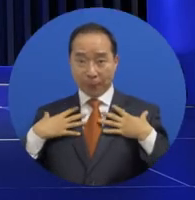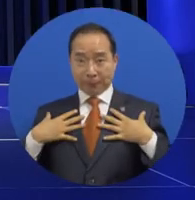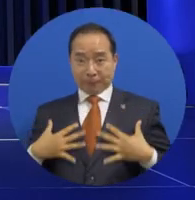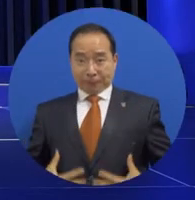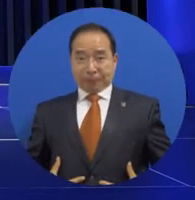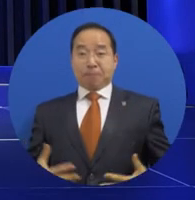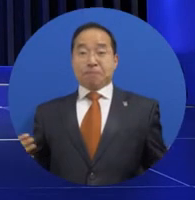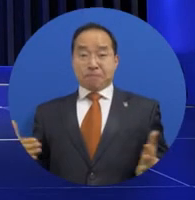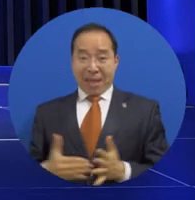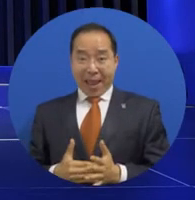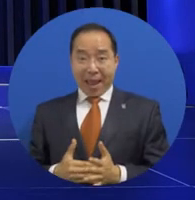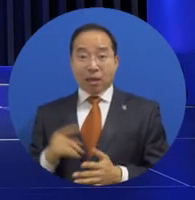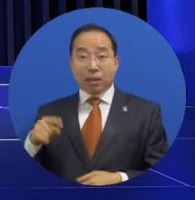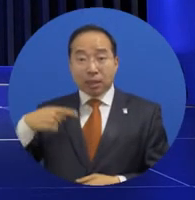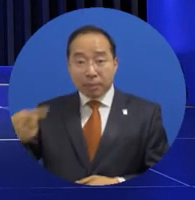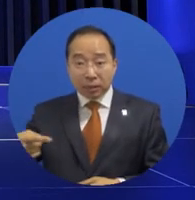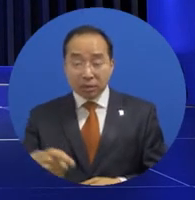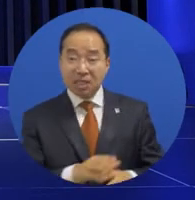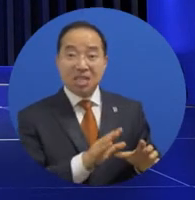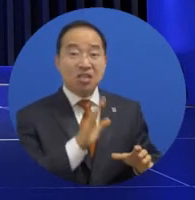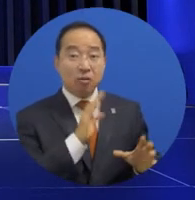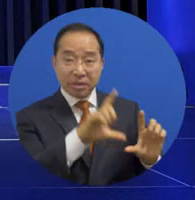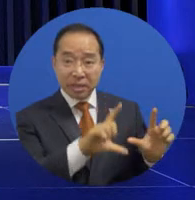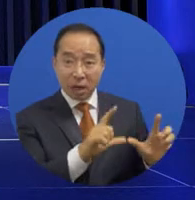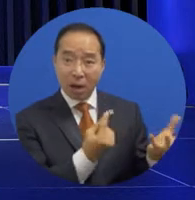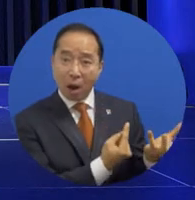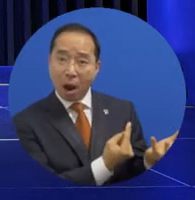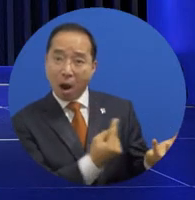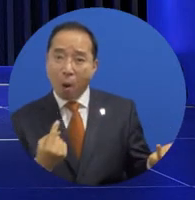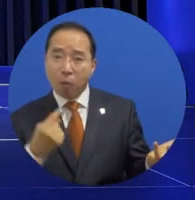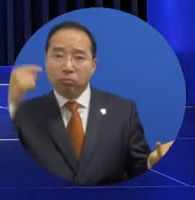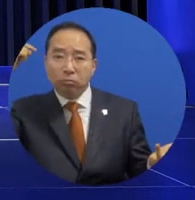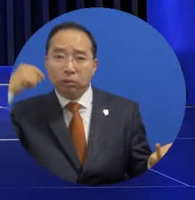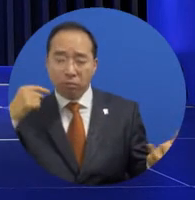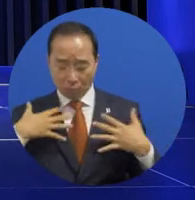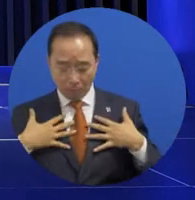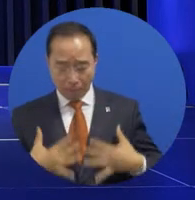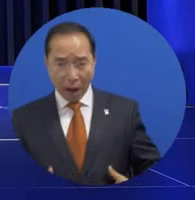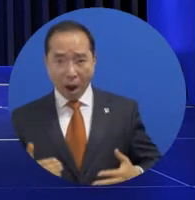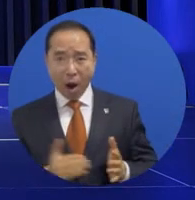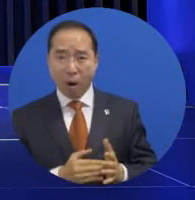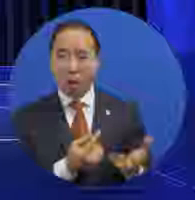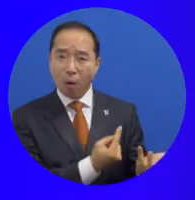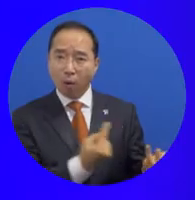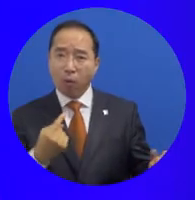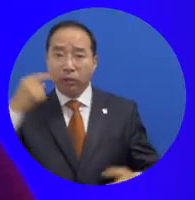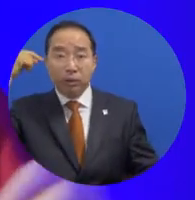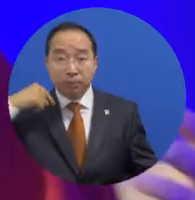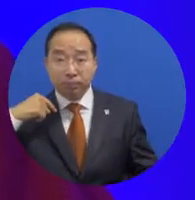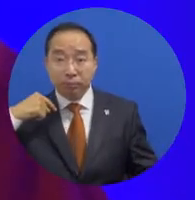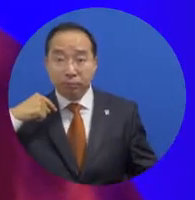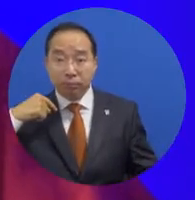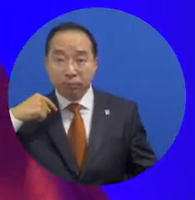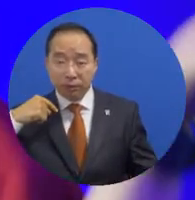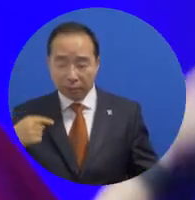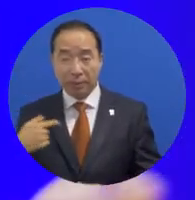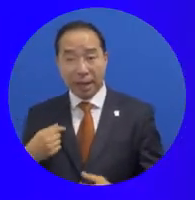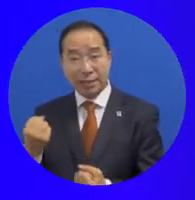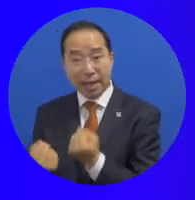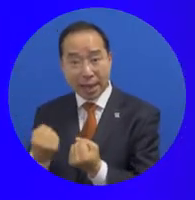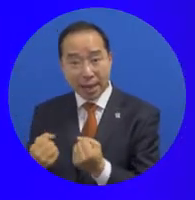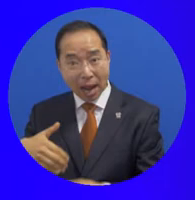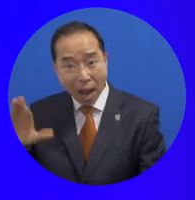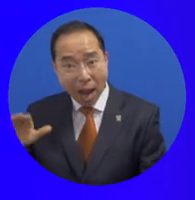입잖아요. 그 유니폼을 입는다는 건 현실에서 빠져나오는 어떤 마술을 부리는 그 과정이거든요. 그래서 저처럼